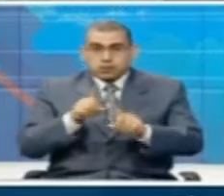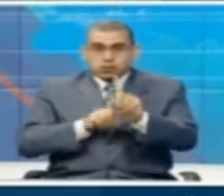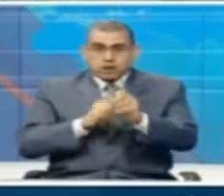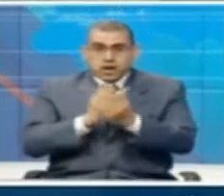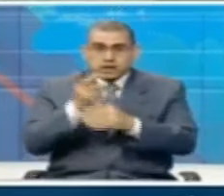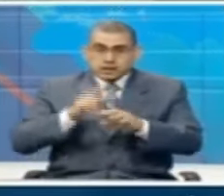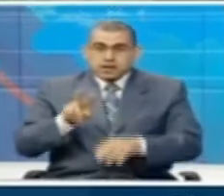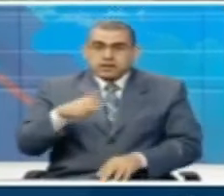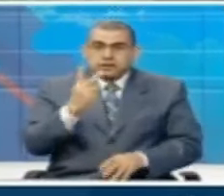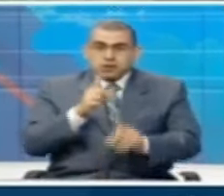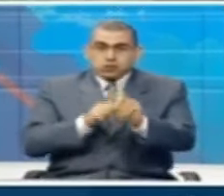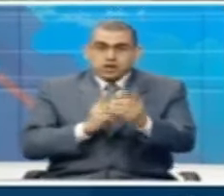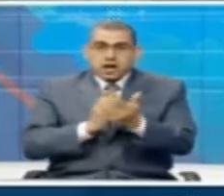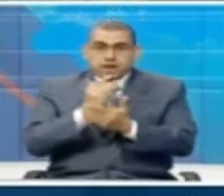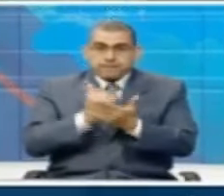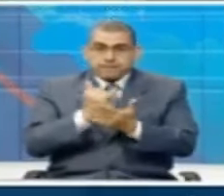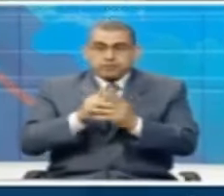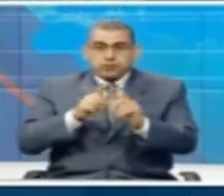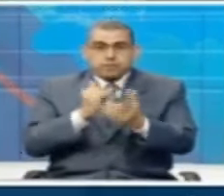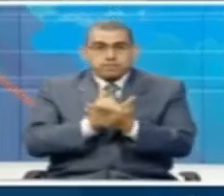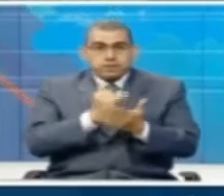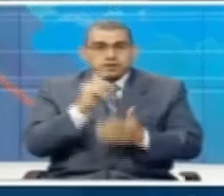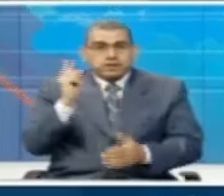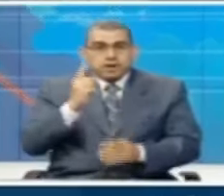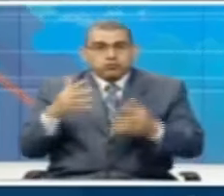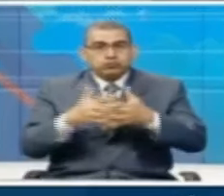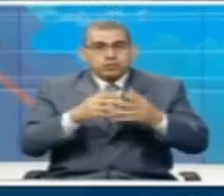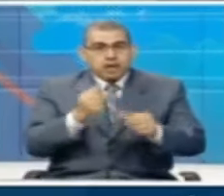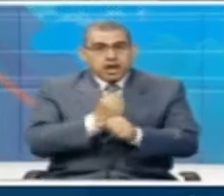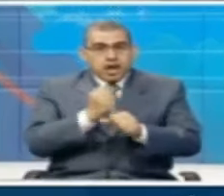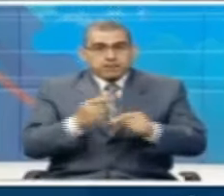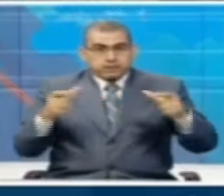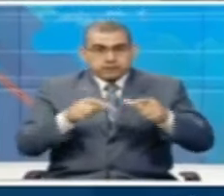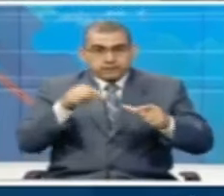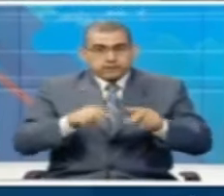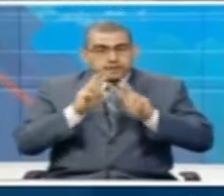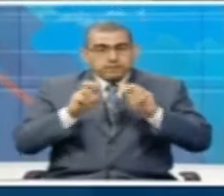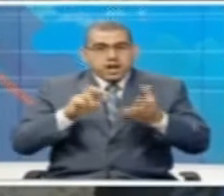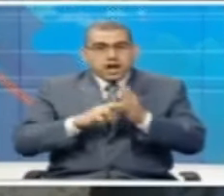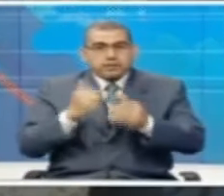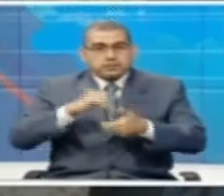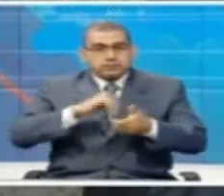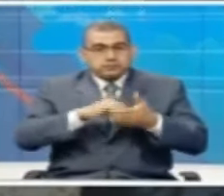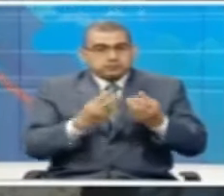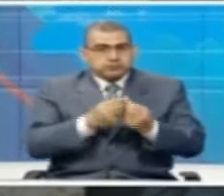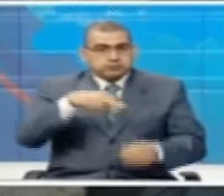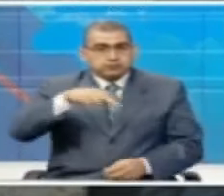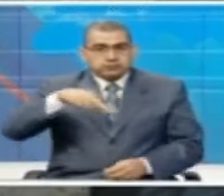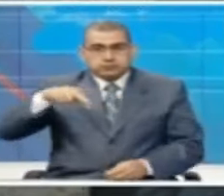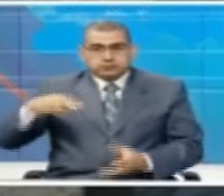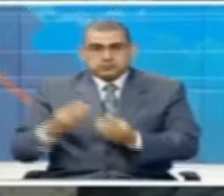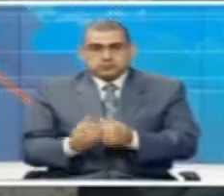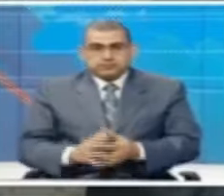لقاءات ثنائية مع وزراء ومسؤولين دوليين مشاركين في أعمال المنتدى لبحث سبل تعزيز العلاقات